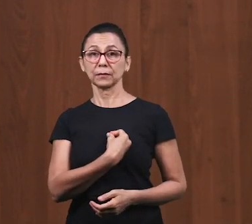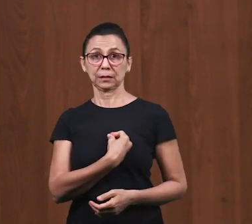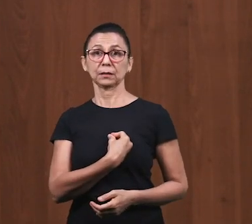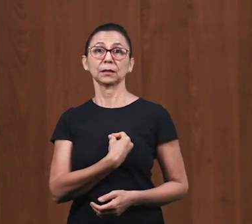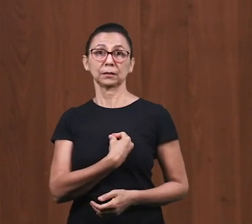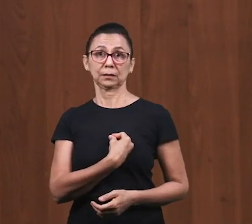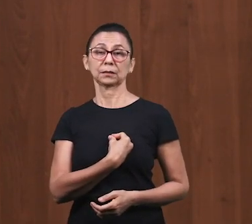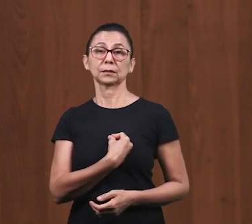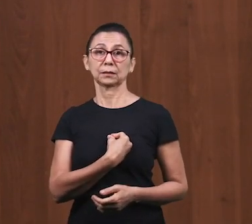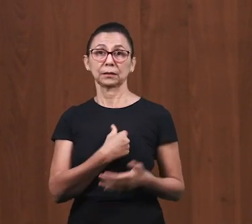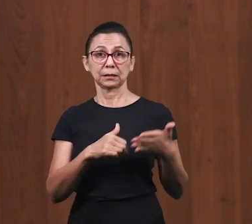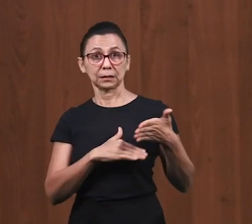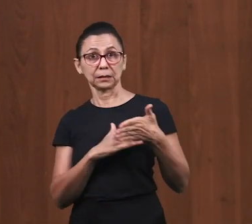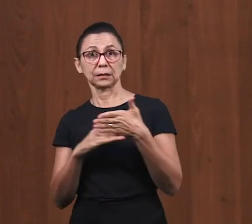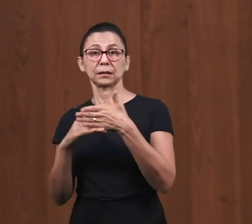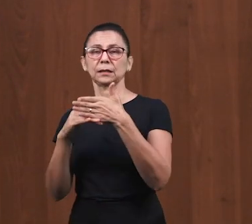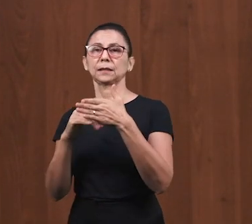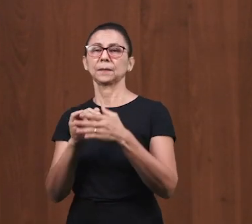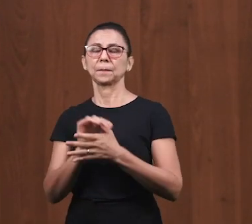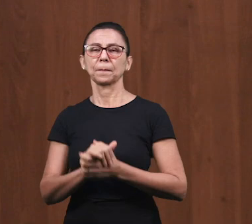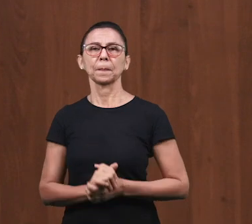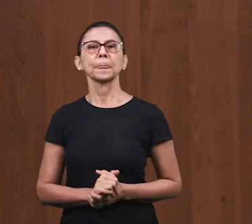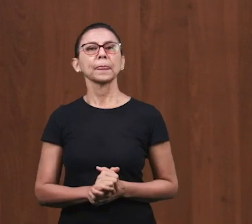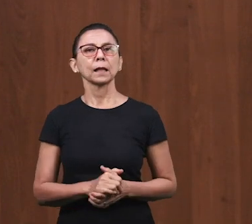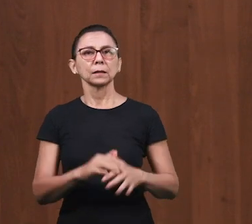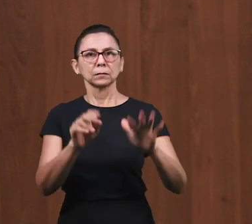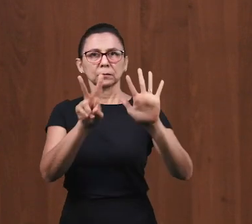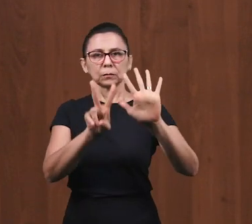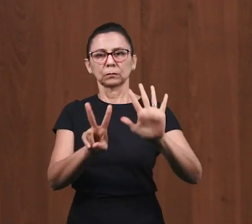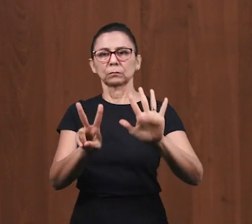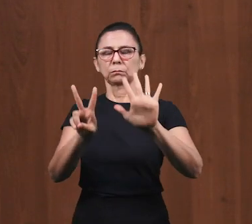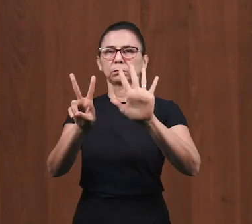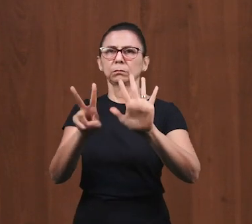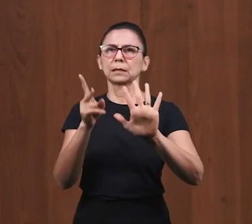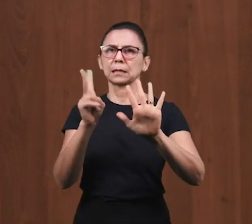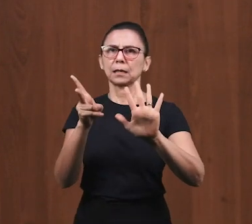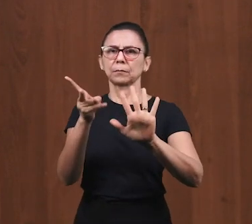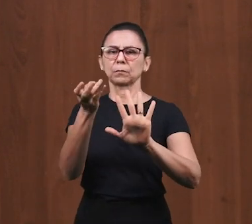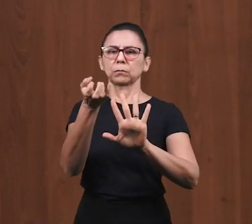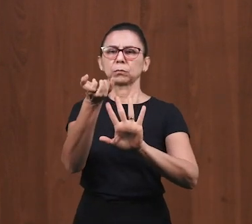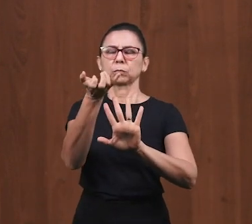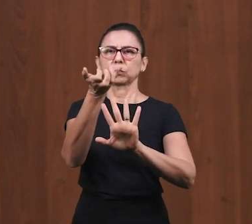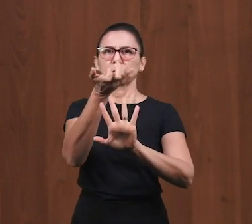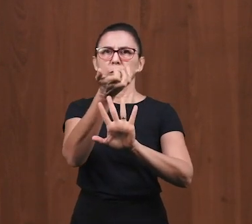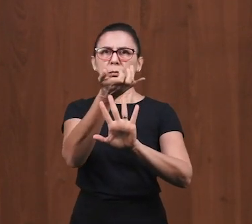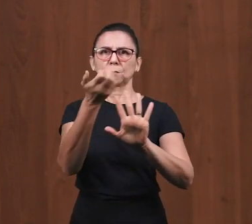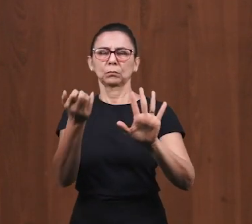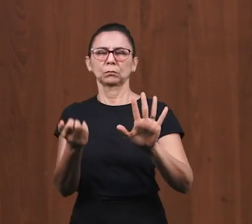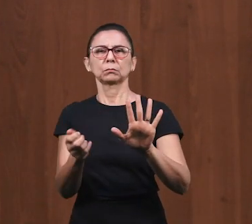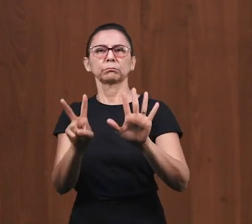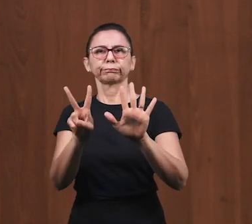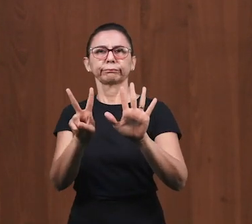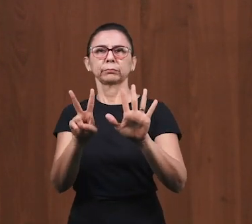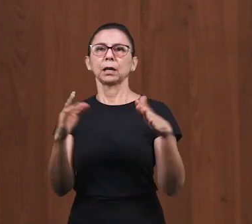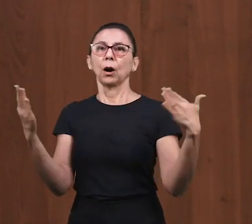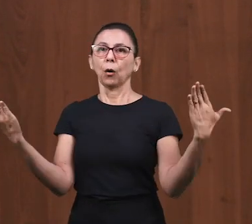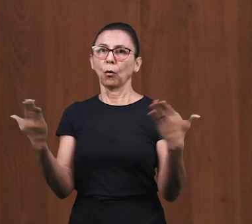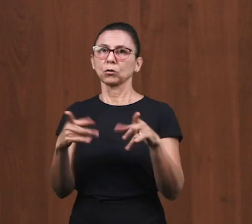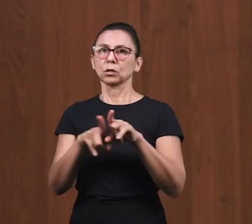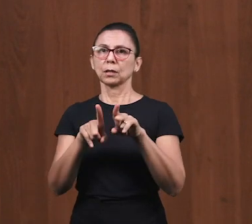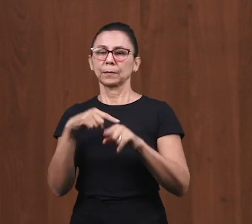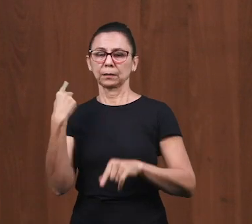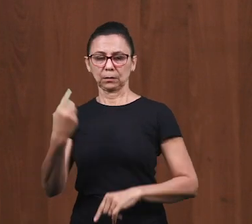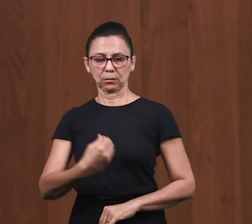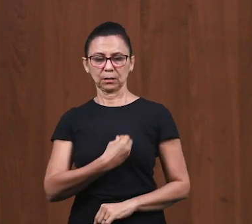même ainsi, ce chandelier devrait avoir la lumière toujours allumée dans notre vie. C'est comme ça aussi. Jésus